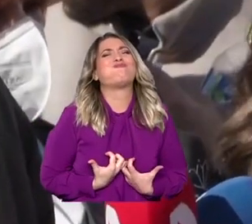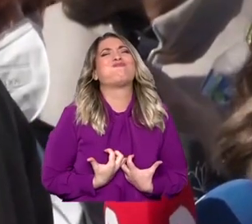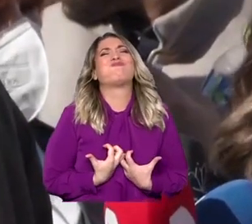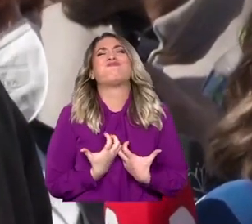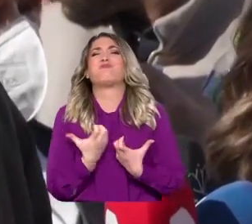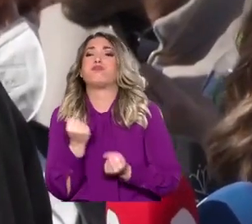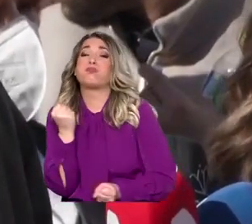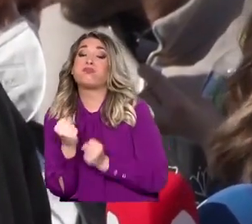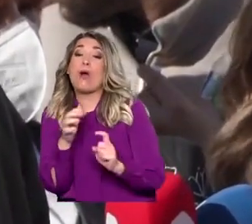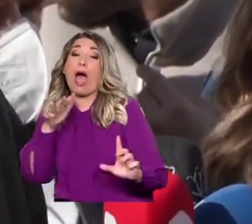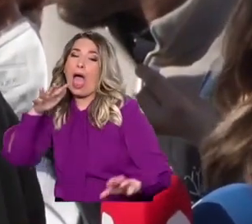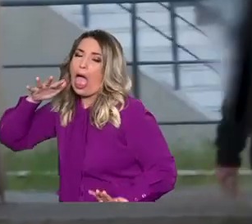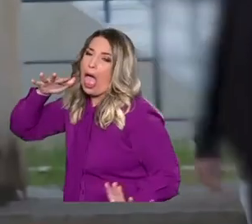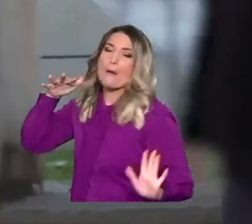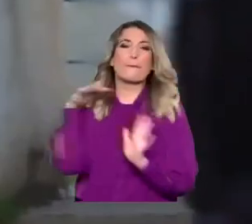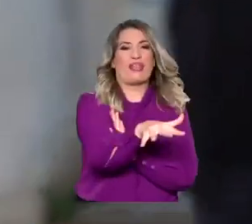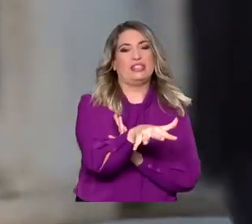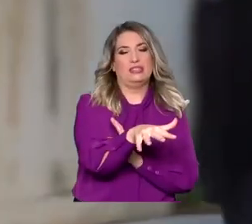ορμήσει στον βασικό